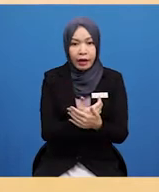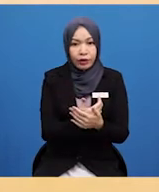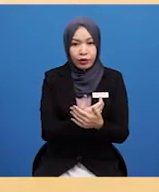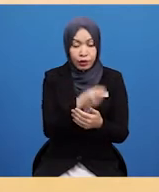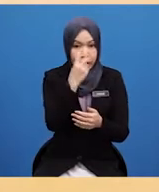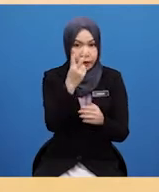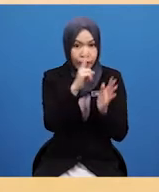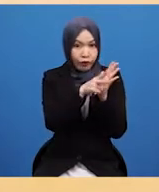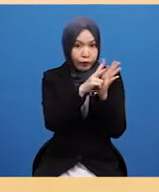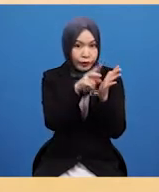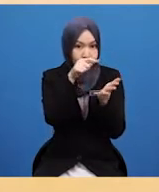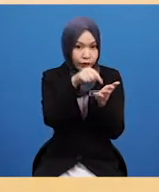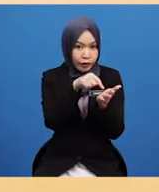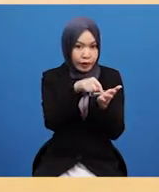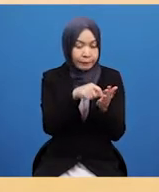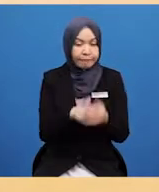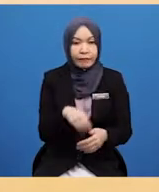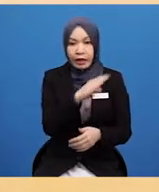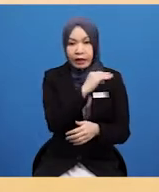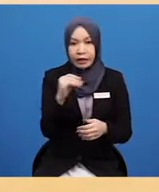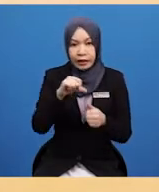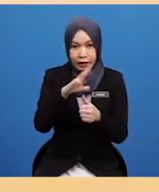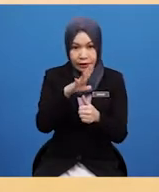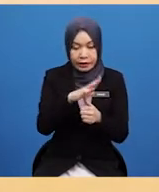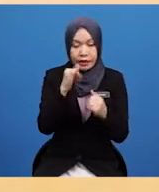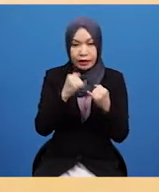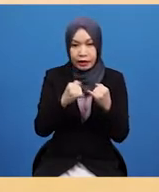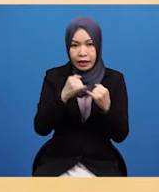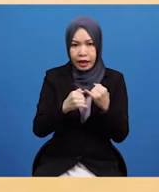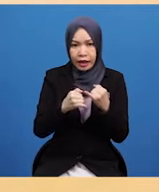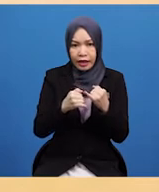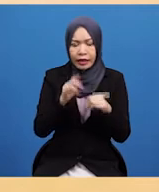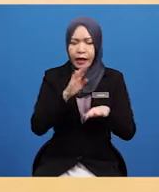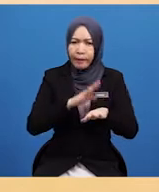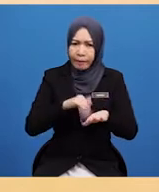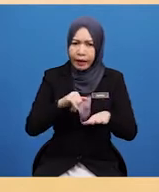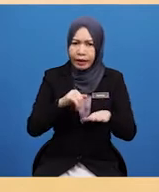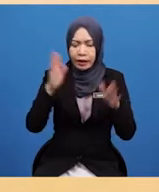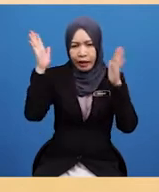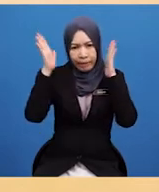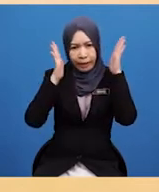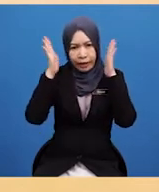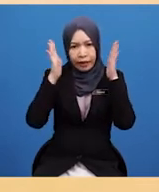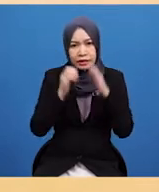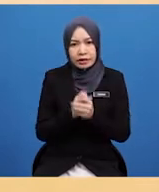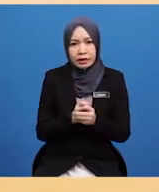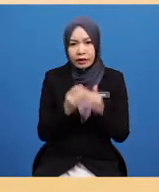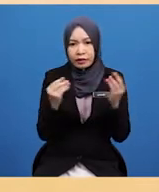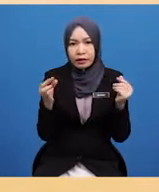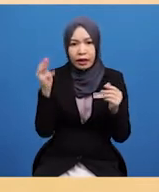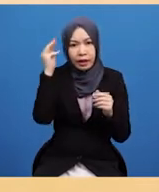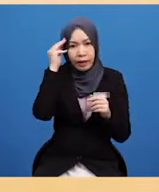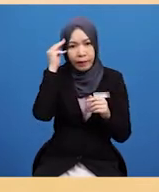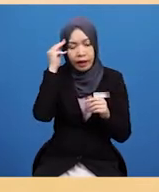Iraq. Kesan yang terakhir ialah kesan kepada negara kita sendiri, Tanah Melayu. Kerajaan British